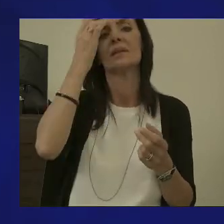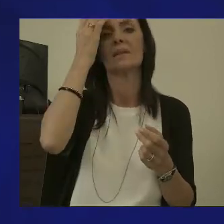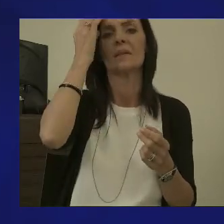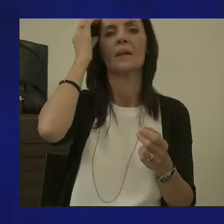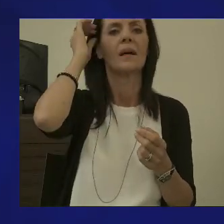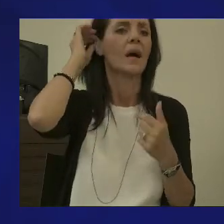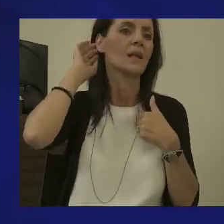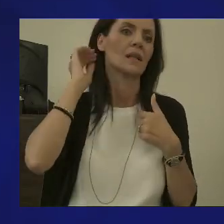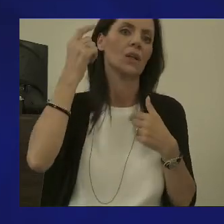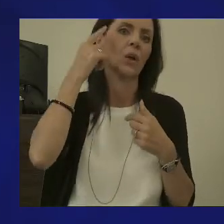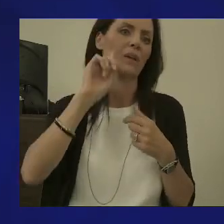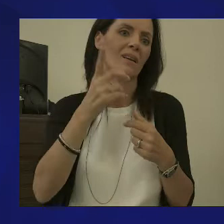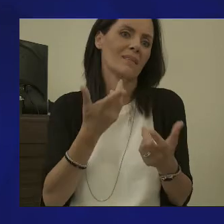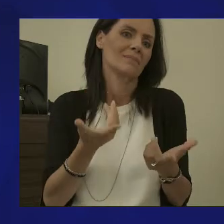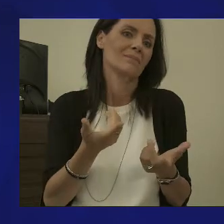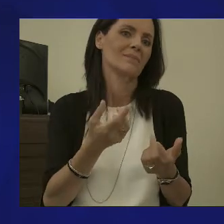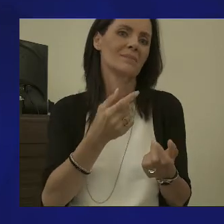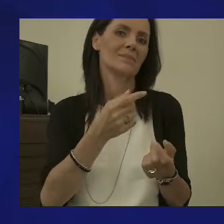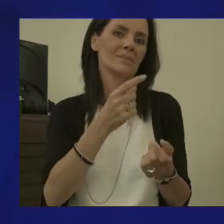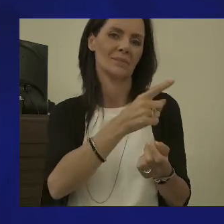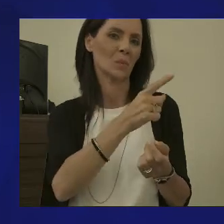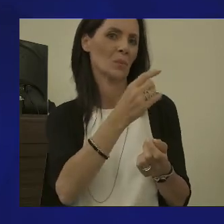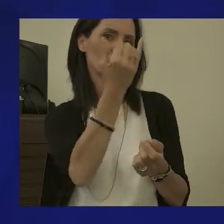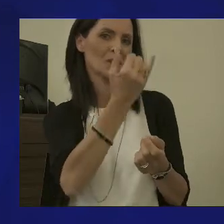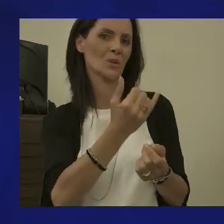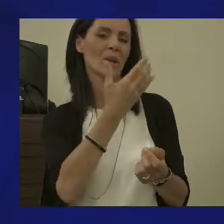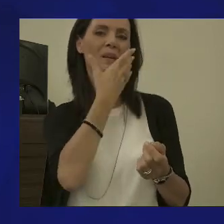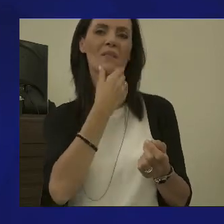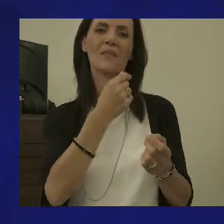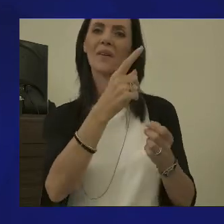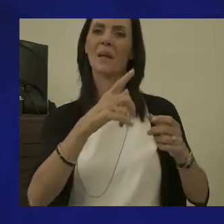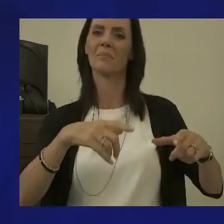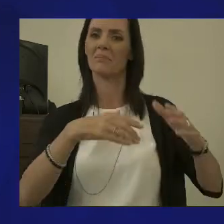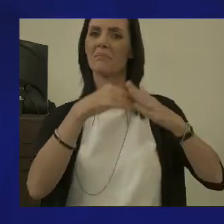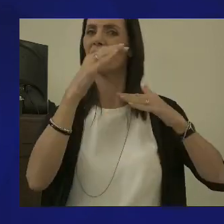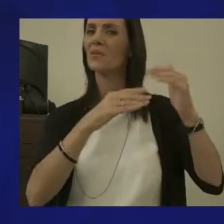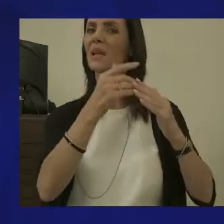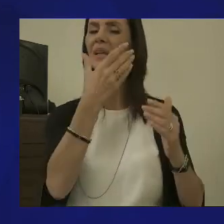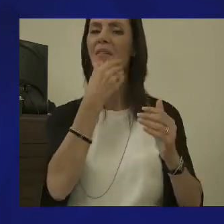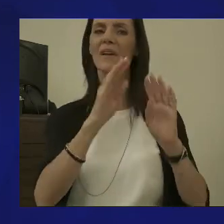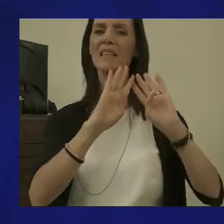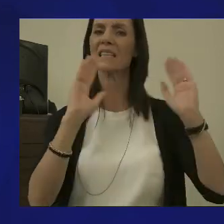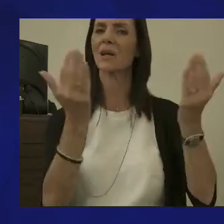אבק, אני לא יודע כמה יפה שזה מצויר פה כיפה, מבנה מסודר, סגור, אינני